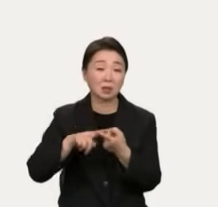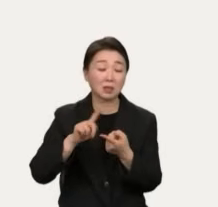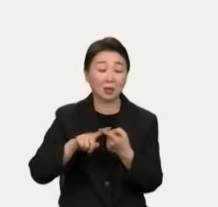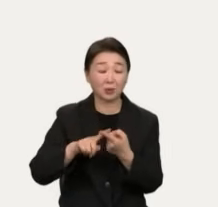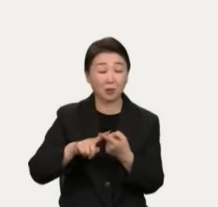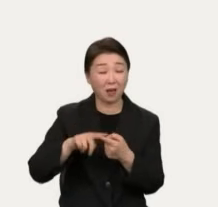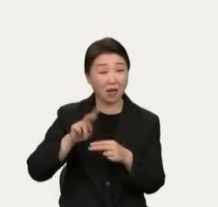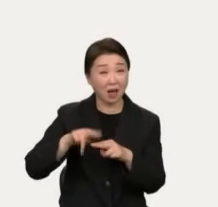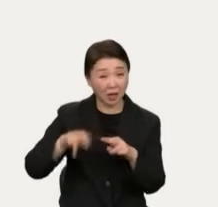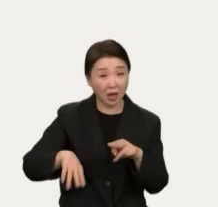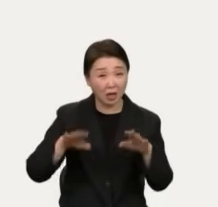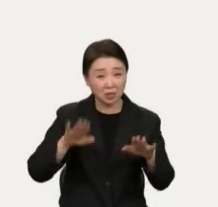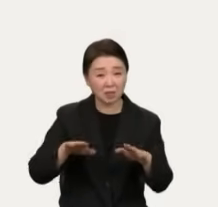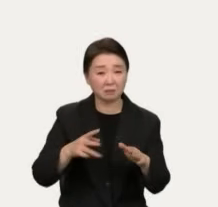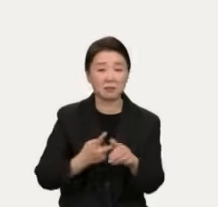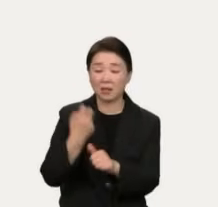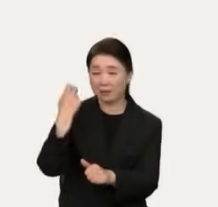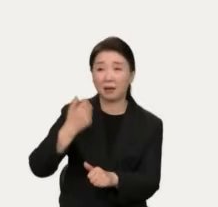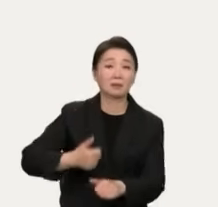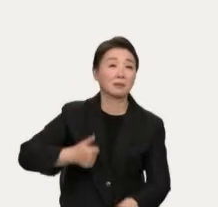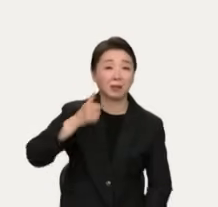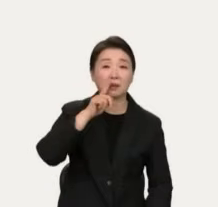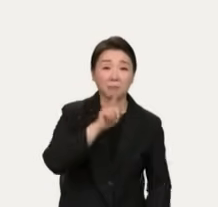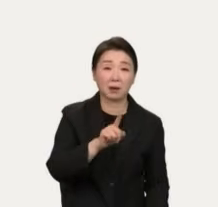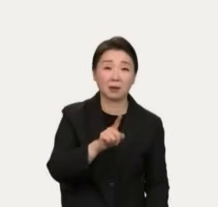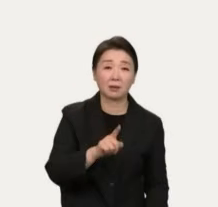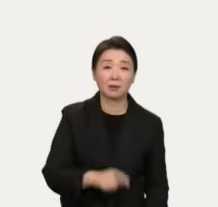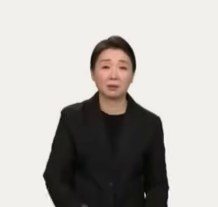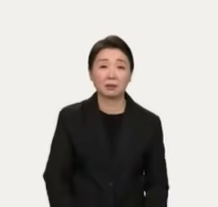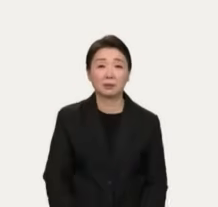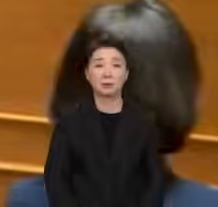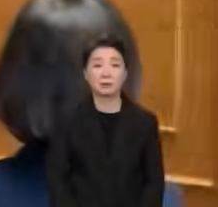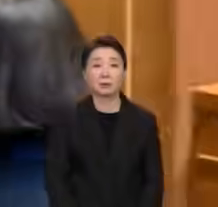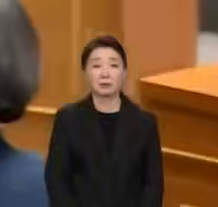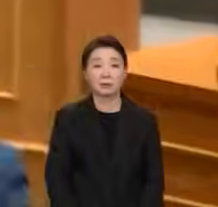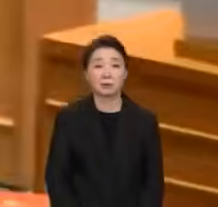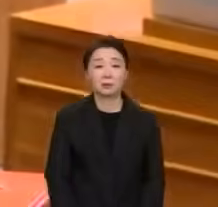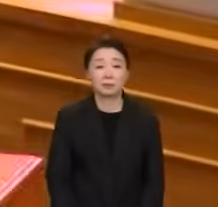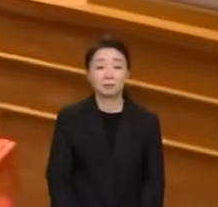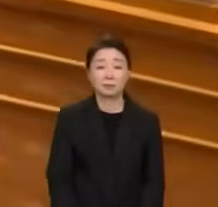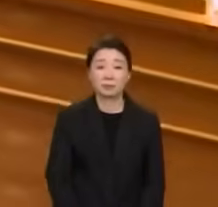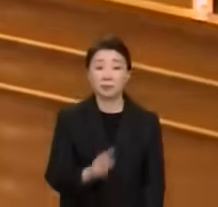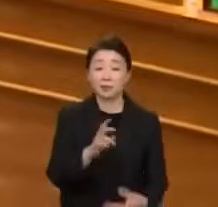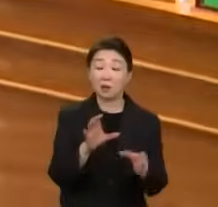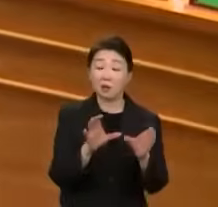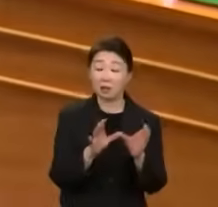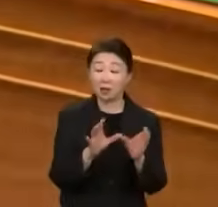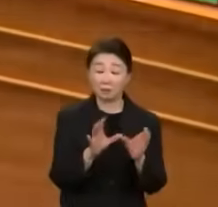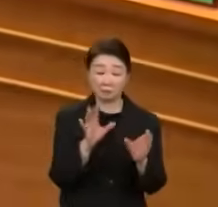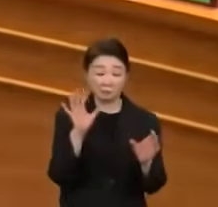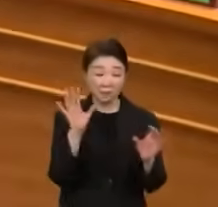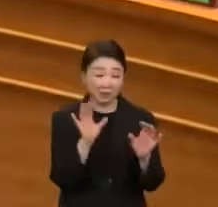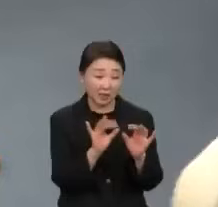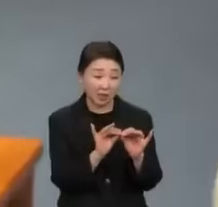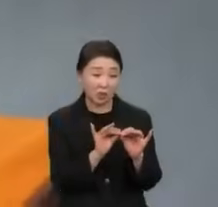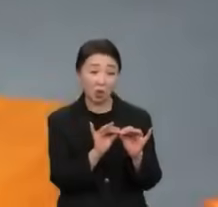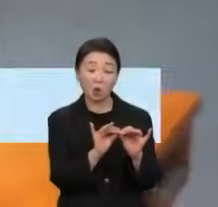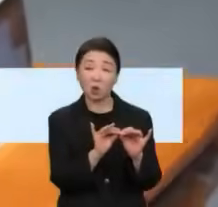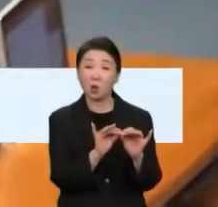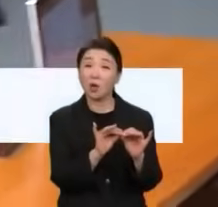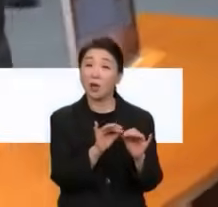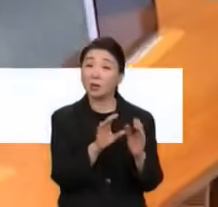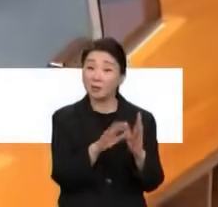하야 하느니 당장 탄핵당하는 게 낫다는 반응까지 나왔습니다. 여당 내 이탈표로 탄핵안이 국회를 통과할